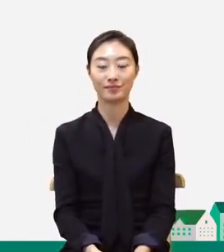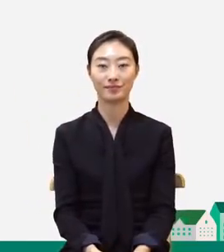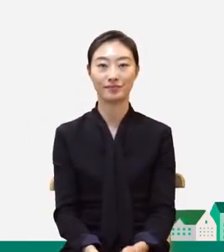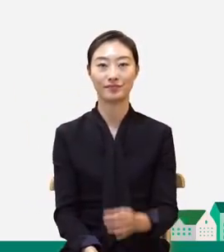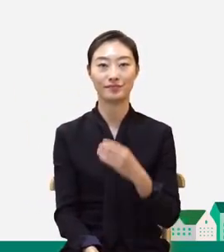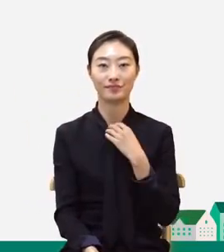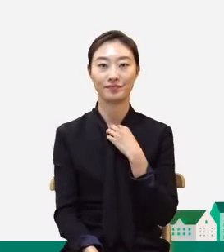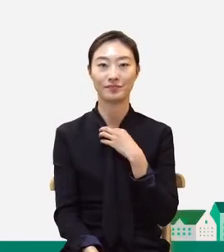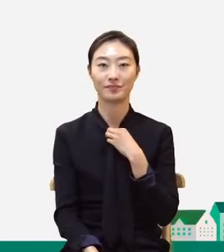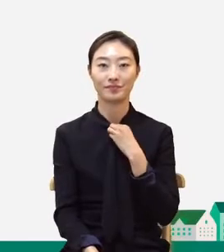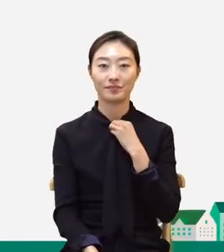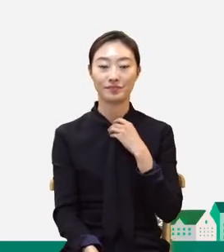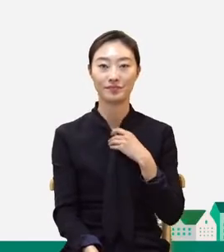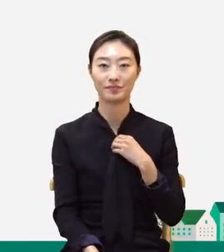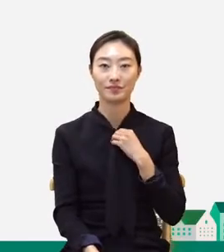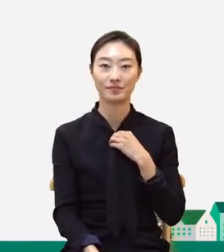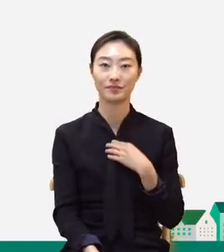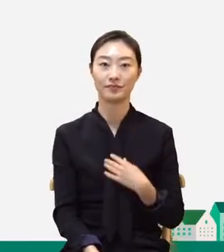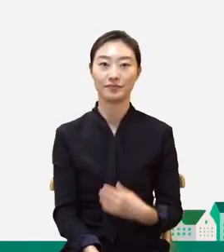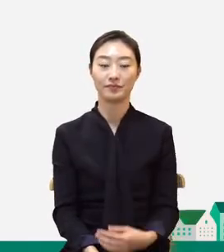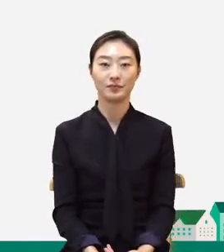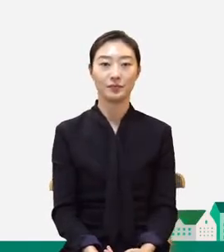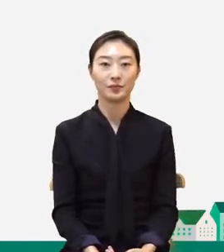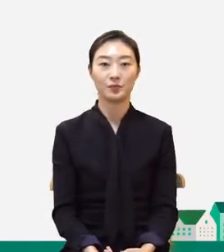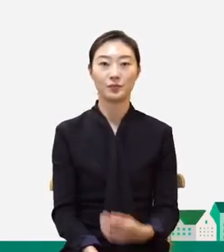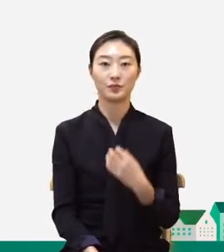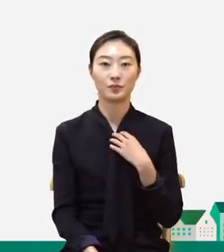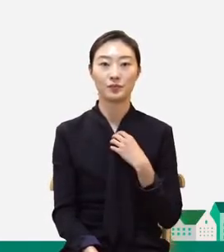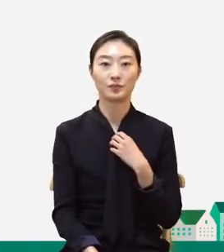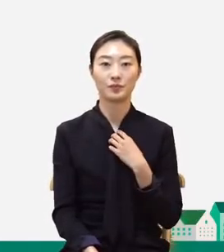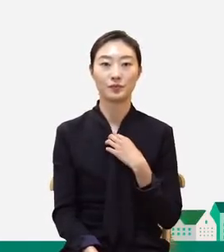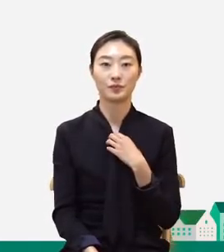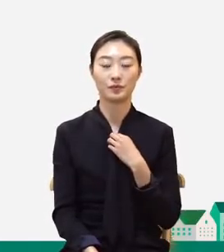아, 네, 그러면 진행하겠습니다.